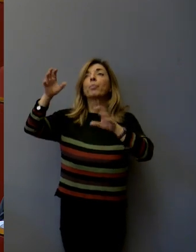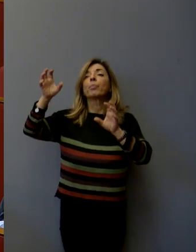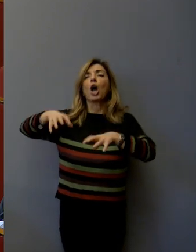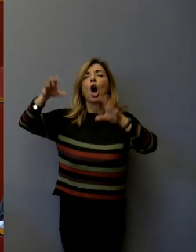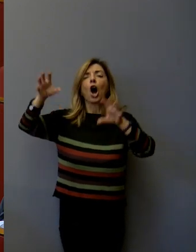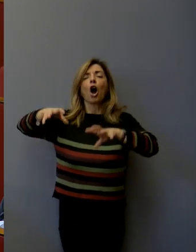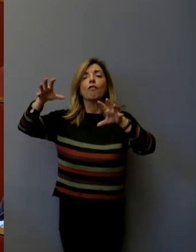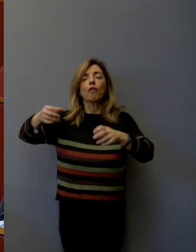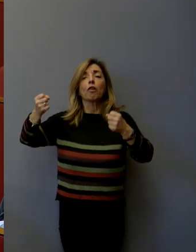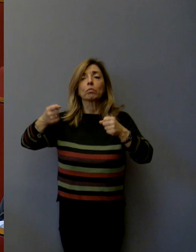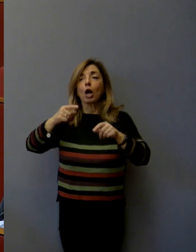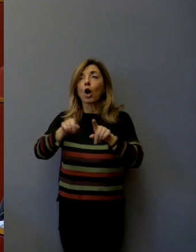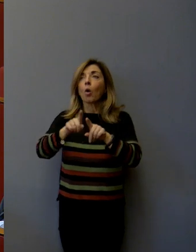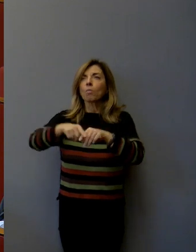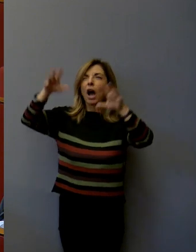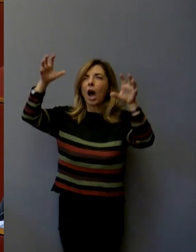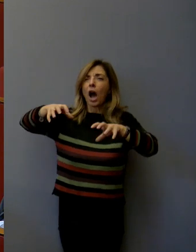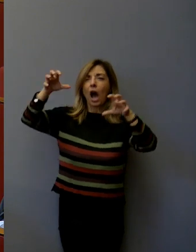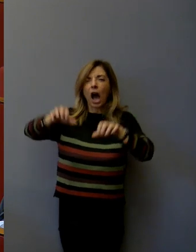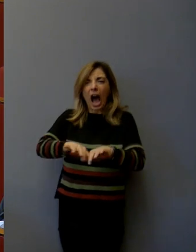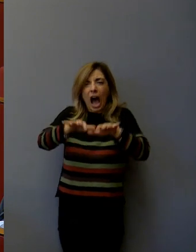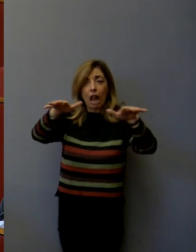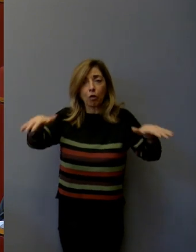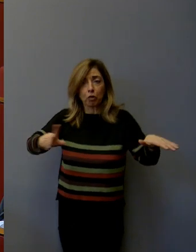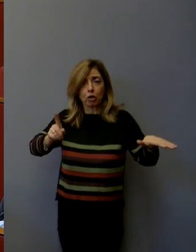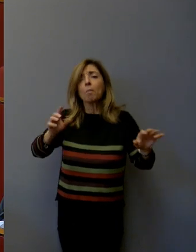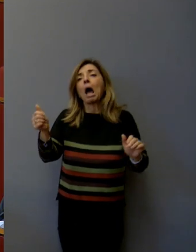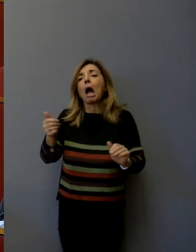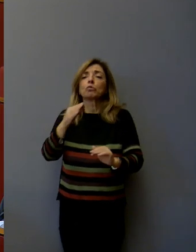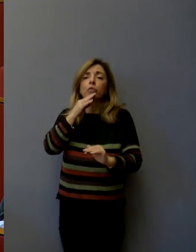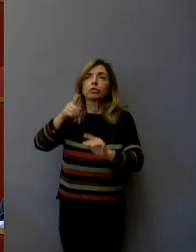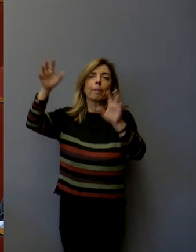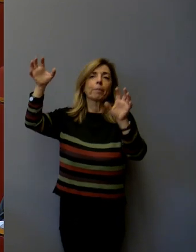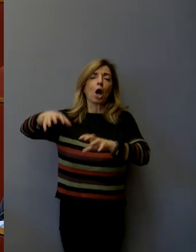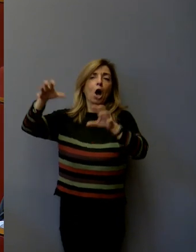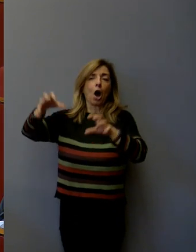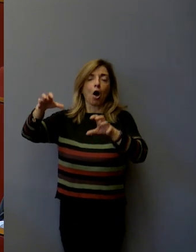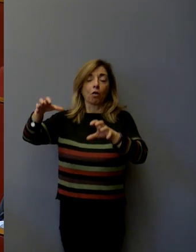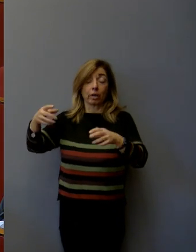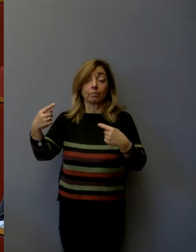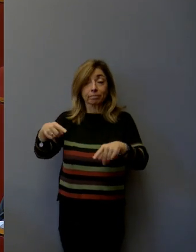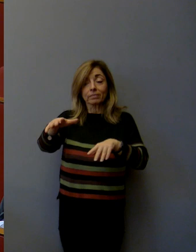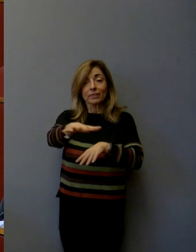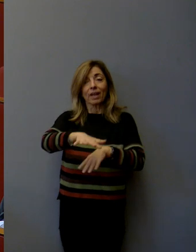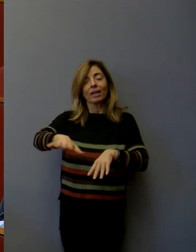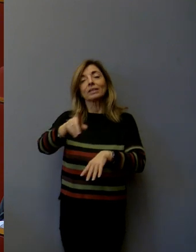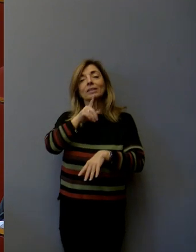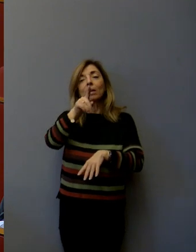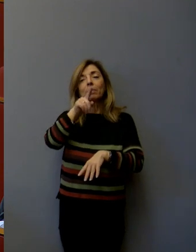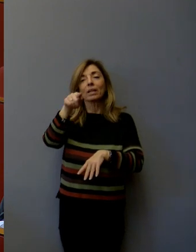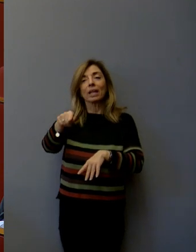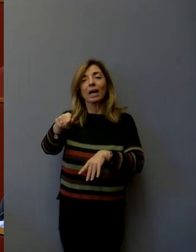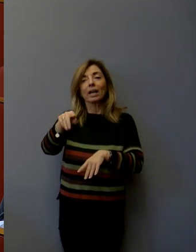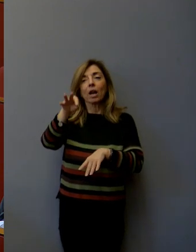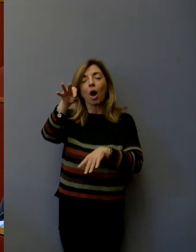pioggia intense interessano Sampierdarena peraltro essendo Sampierdarena in un modo strategico dal punto di vista